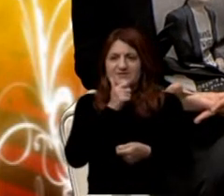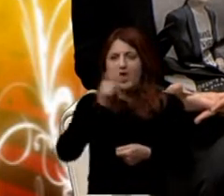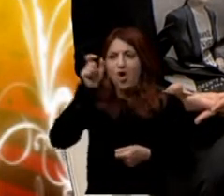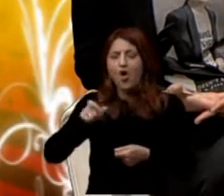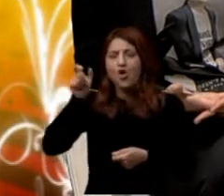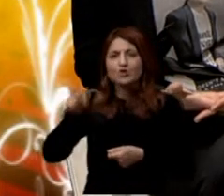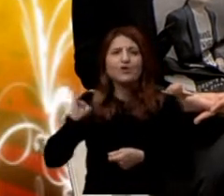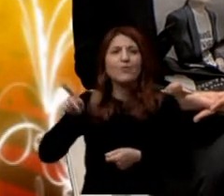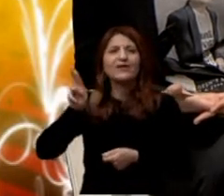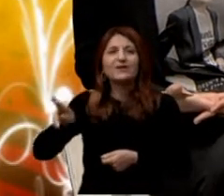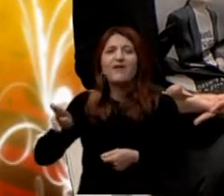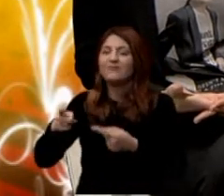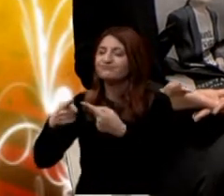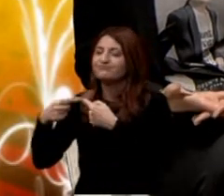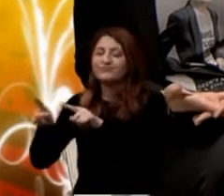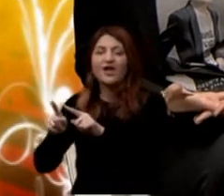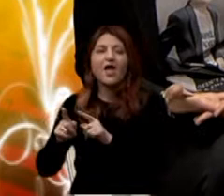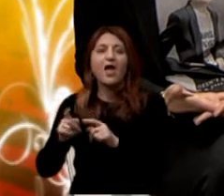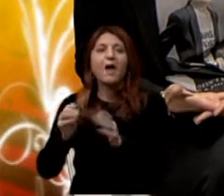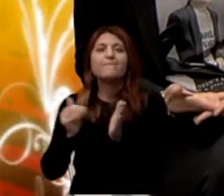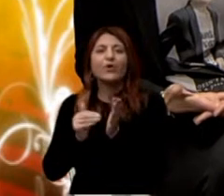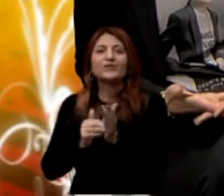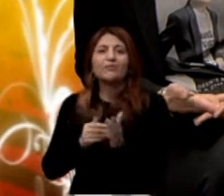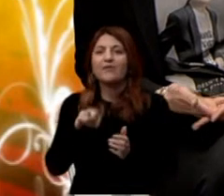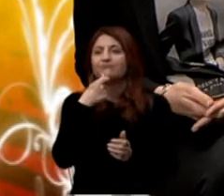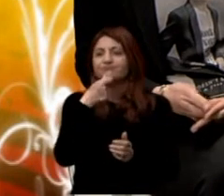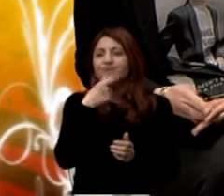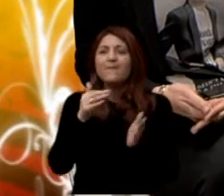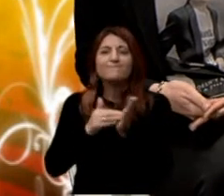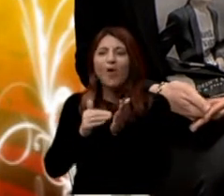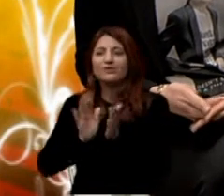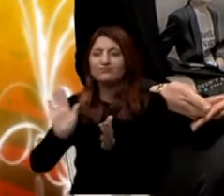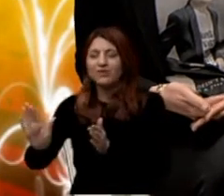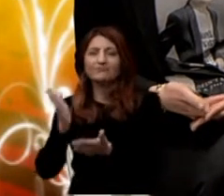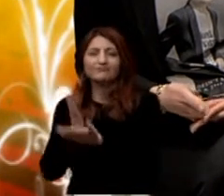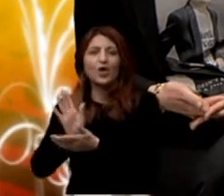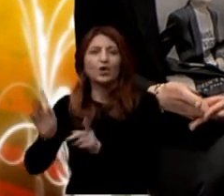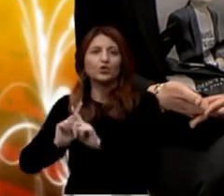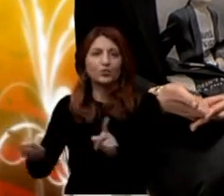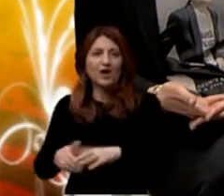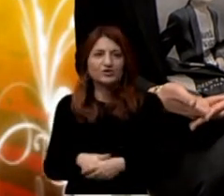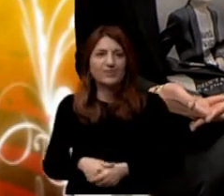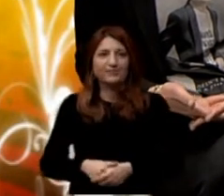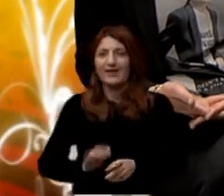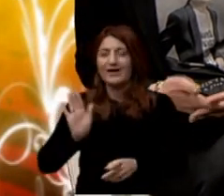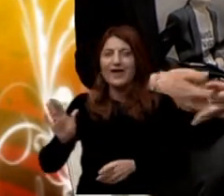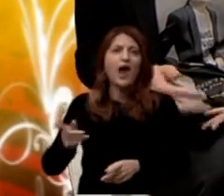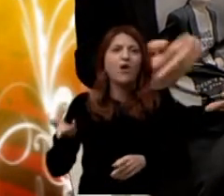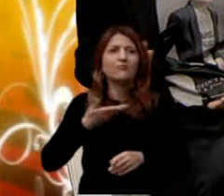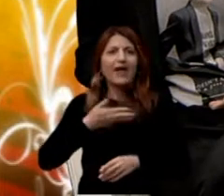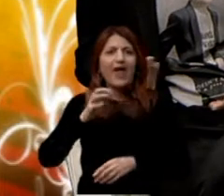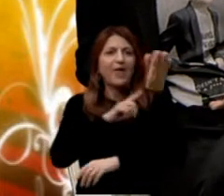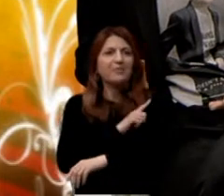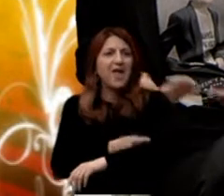zaista specifične potrebe. Njihove potrebe i nutritivne potrebe su drugačije. Zanimljivo je, recimo, znati da njihova potreba za energijom